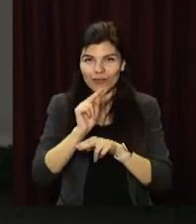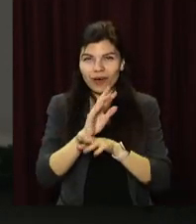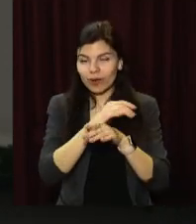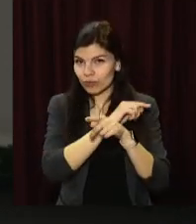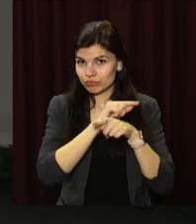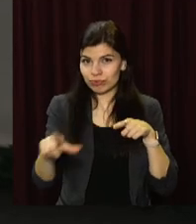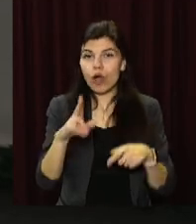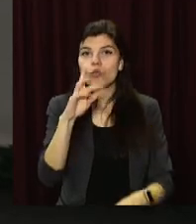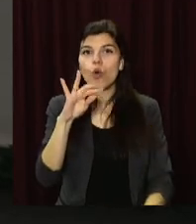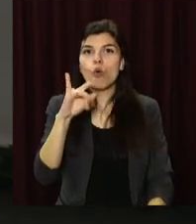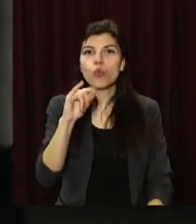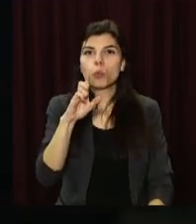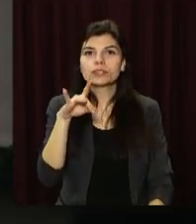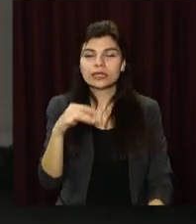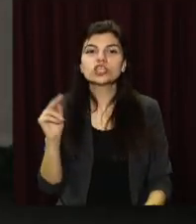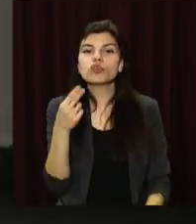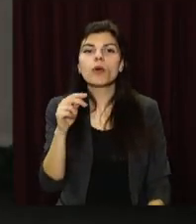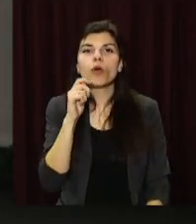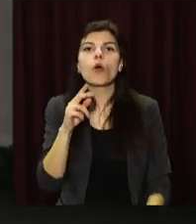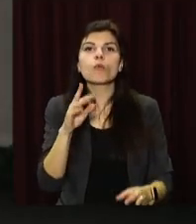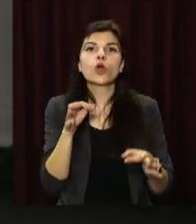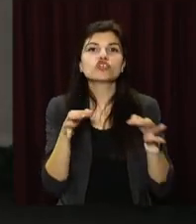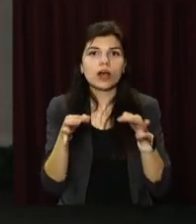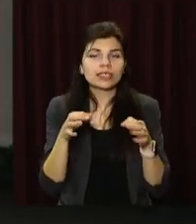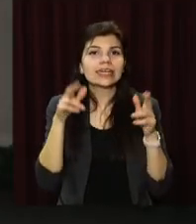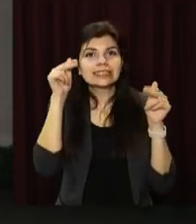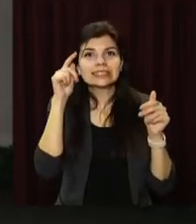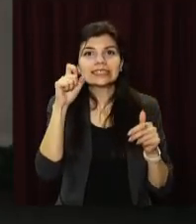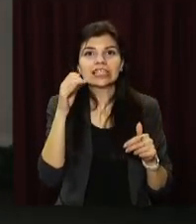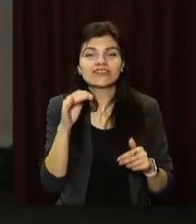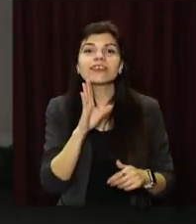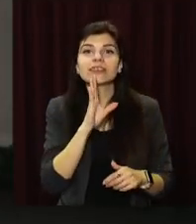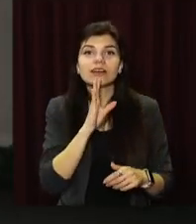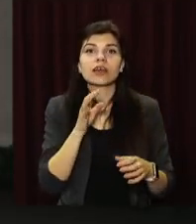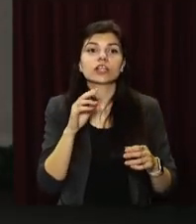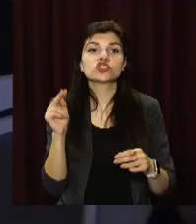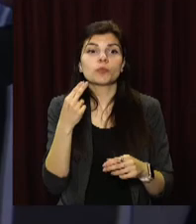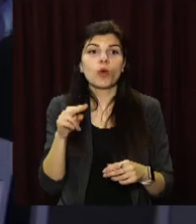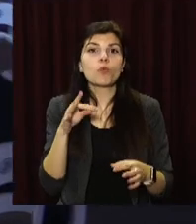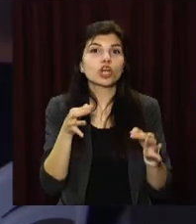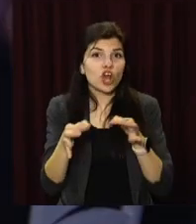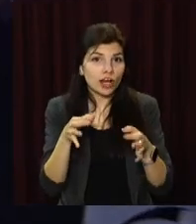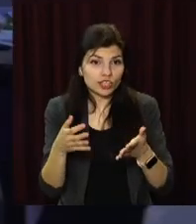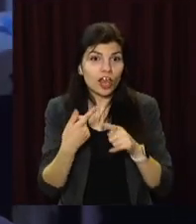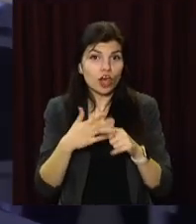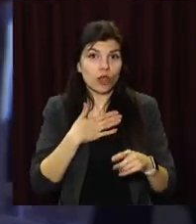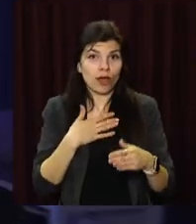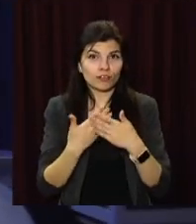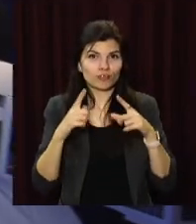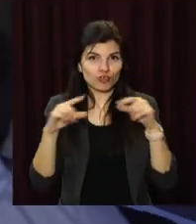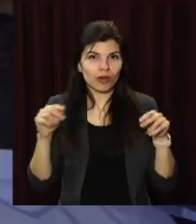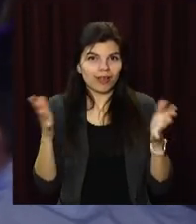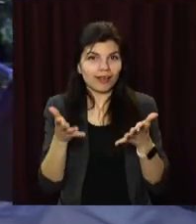Коробський Олександр – один із перших чемпіонів світу по шашкам. Зайцева Тетяна – одна із перших чемпіонів світу по шашкам. Вітали з ювілеєм колектив